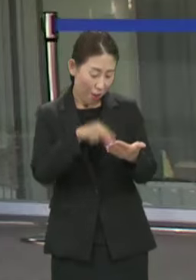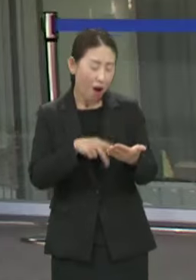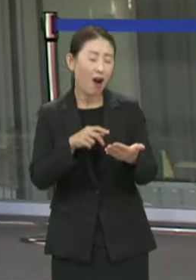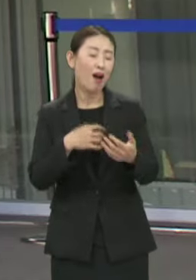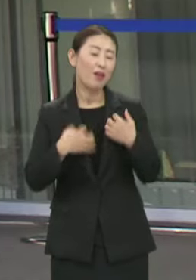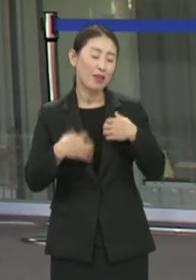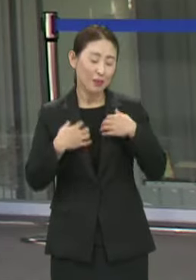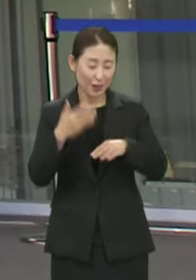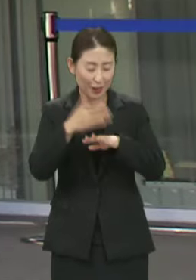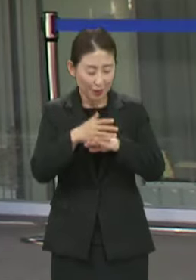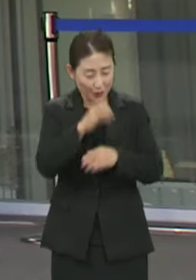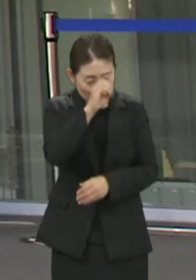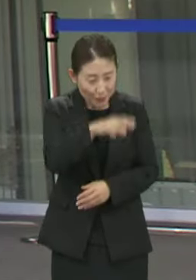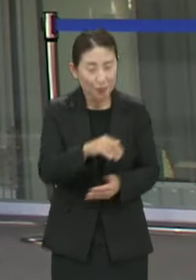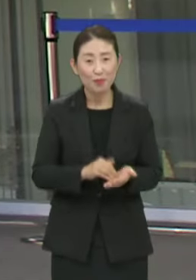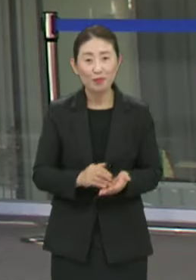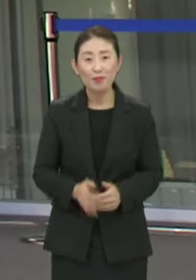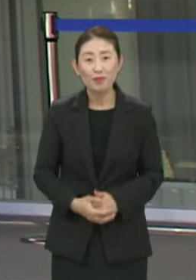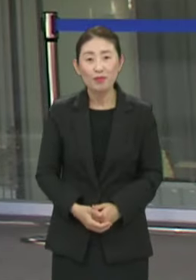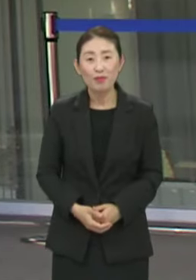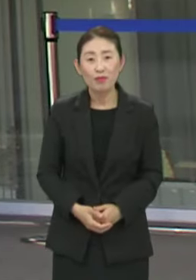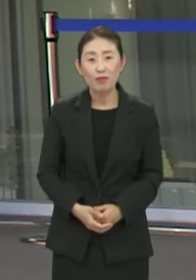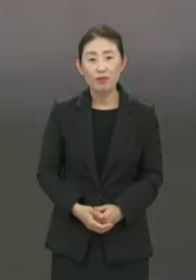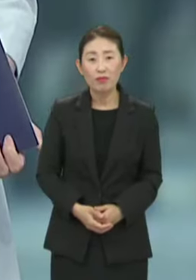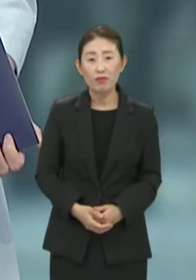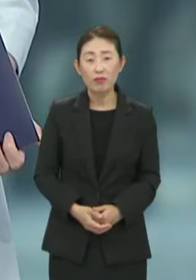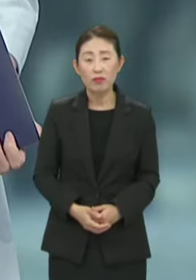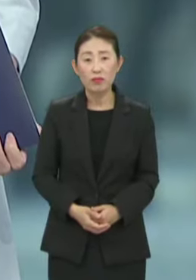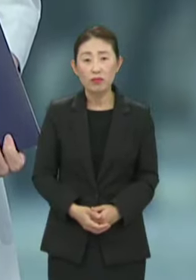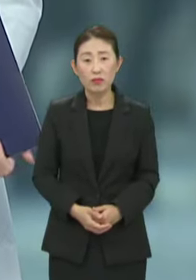느낀다며 감사를 전했습니다.